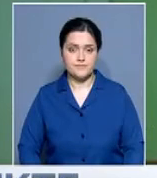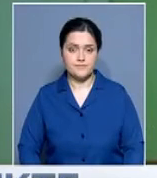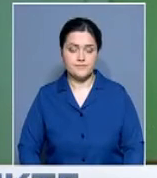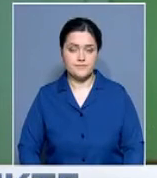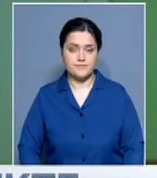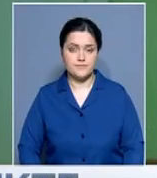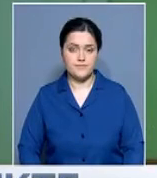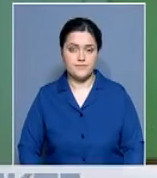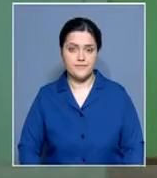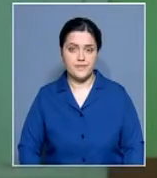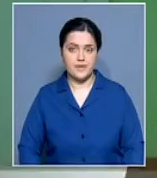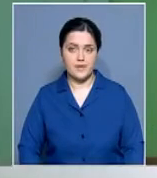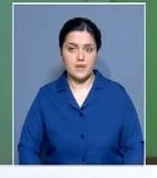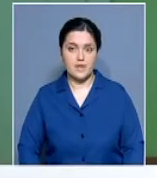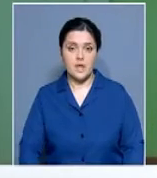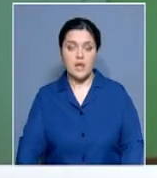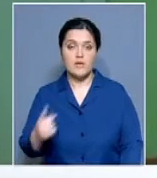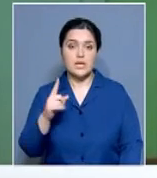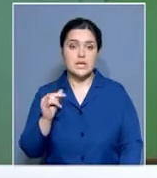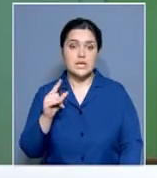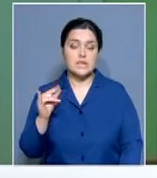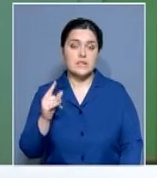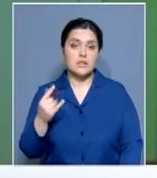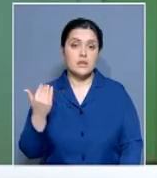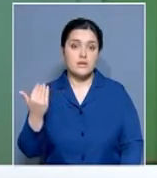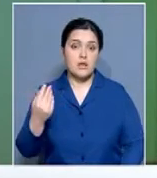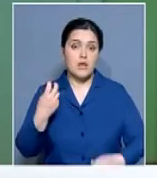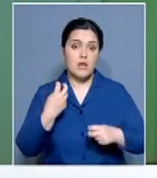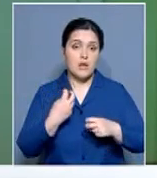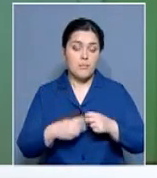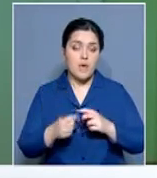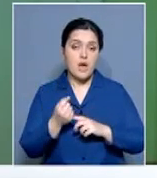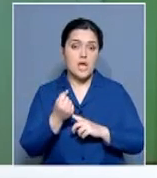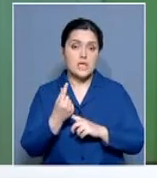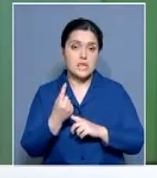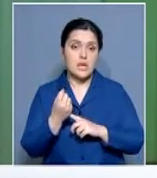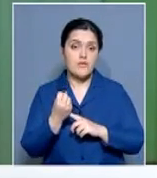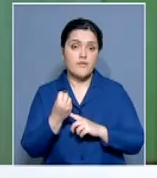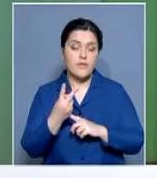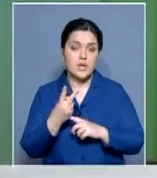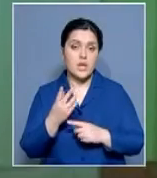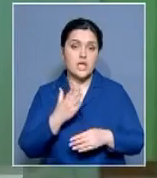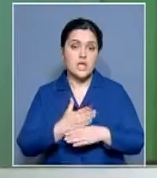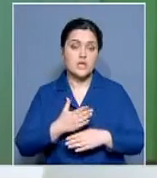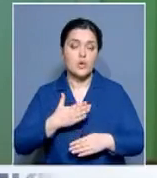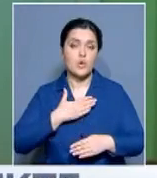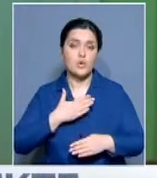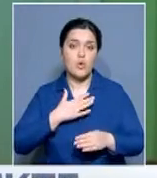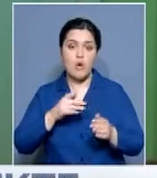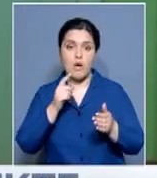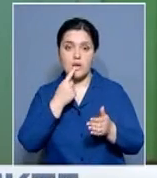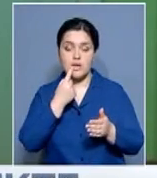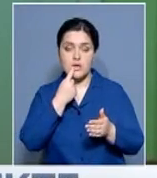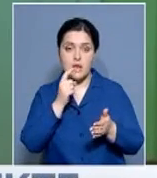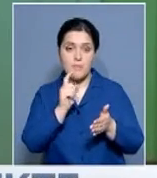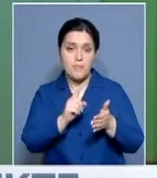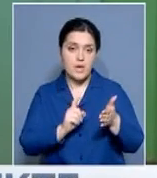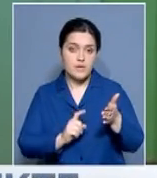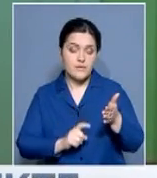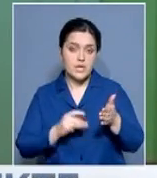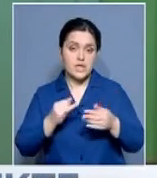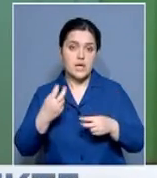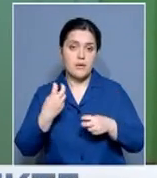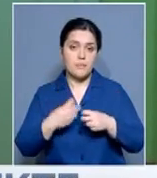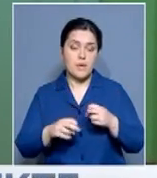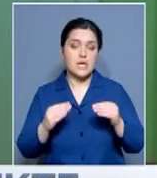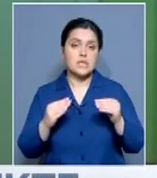У одного из них компрессионный перелом 11-12 грудных позвонков, неосложненный, и перелом